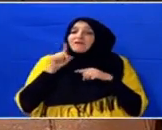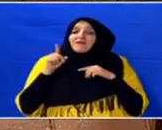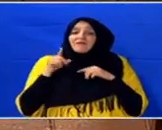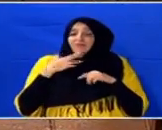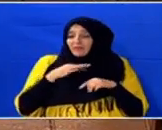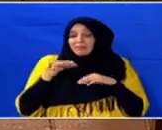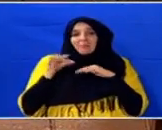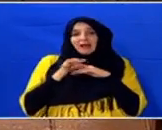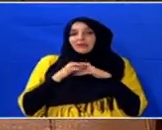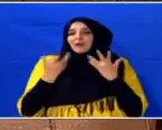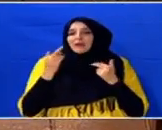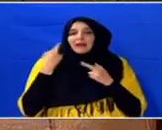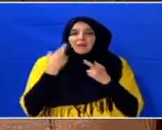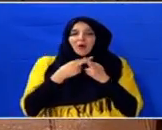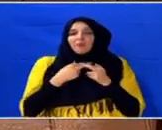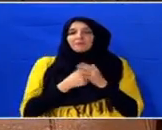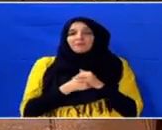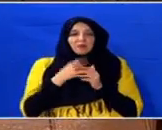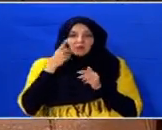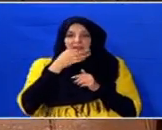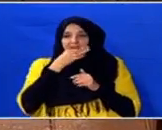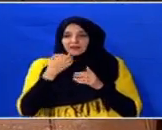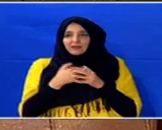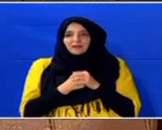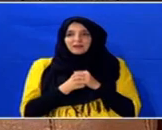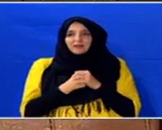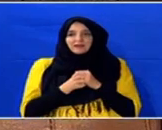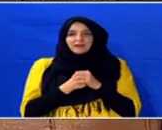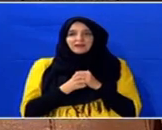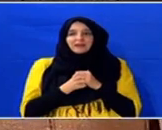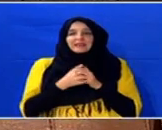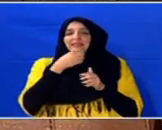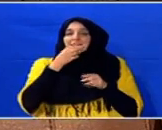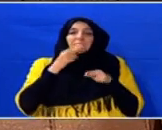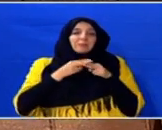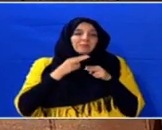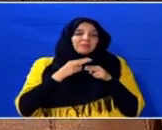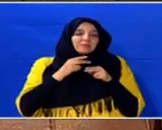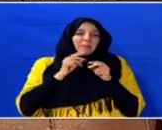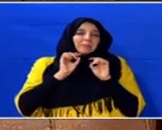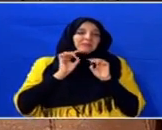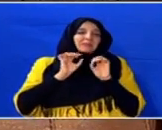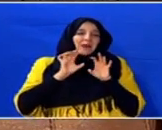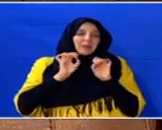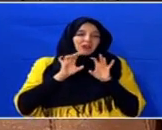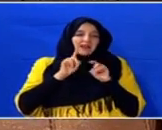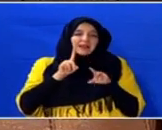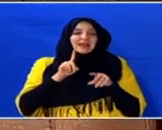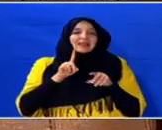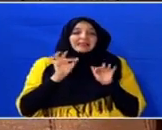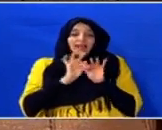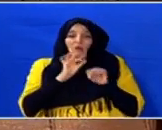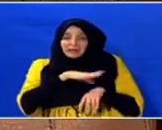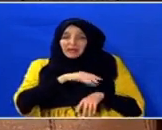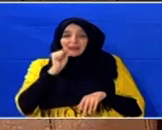وش نقولوا لها شيخ؟ الجواب نقول لهذا البنت بسم الله ما شاء الله، دتها عمتها عمرها